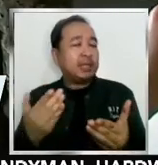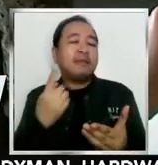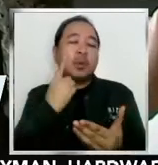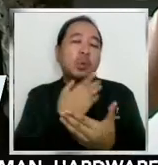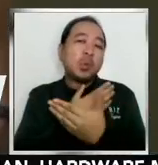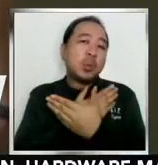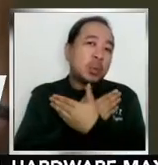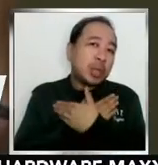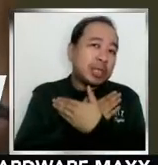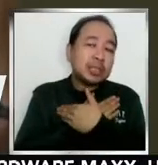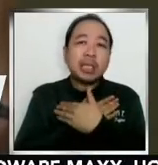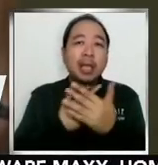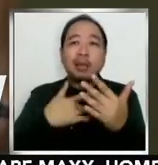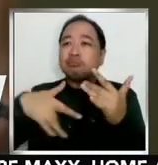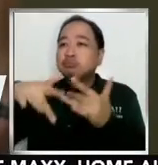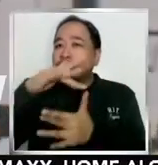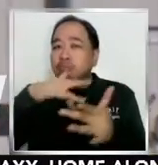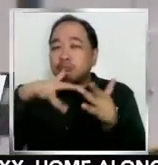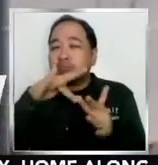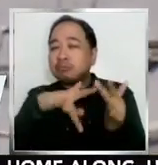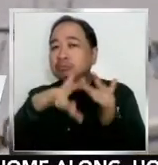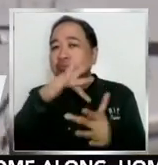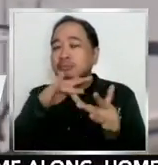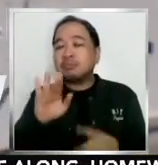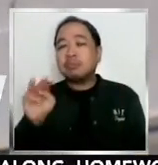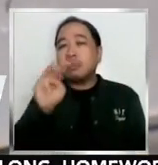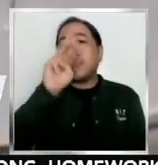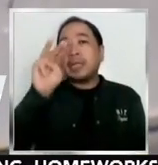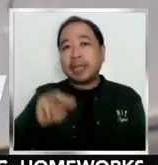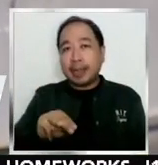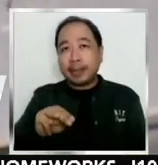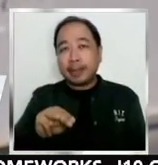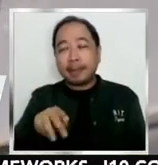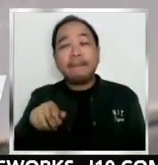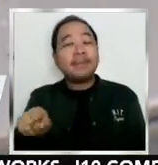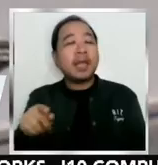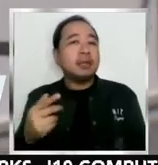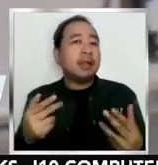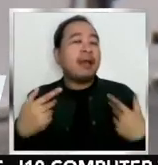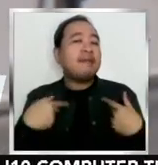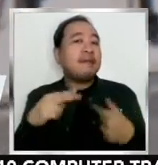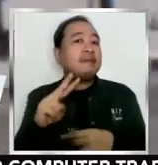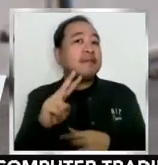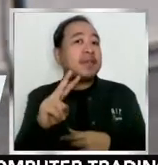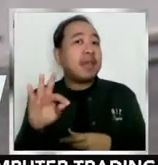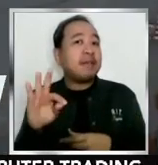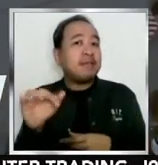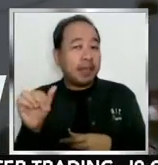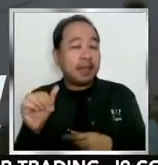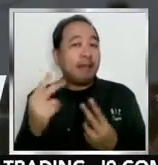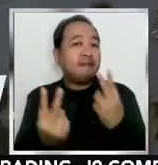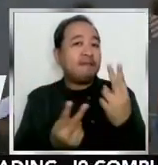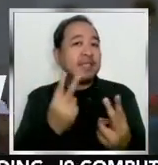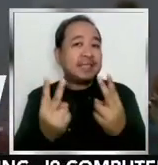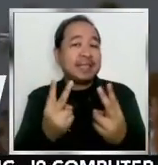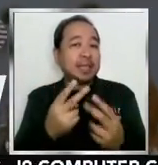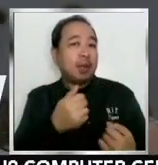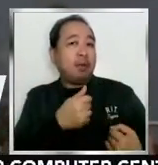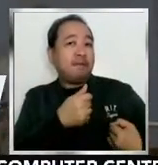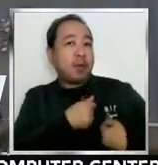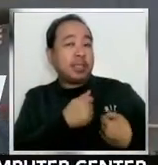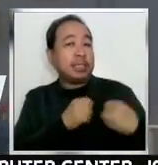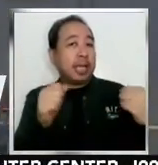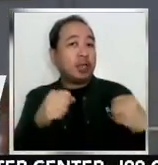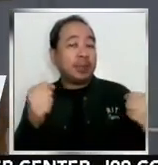makapamasyal sa Maynila ang kanilang crew. Sa ilalim ng Visiting Forces Agreement ng Amerika at Pilipinas, pinahihintulutan